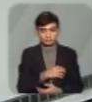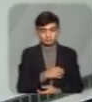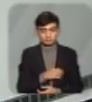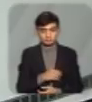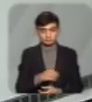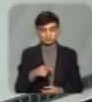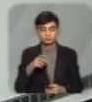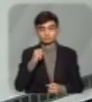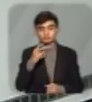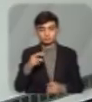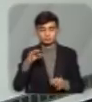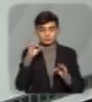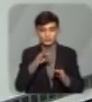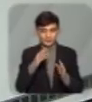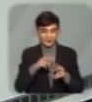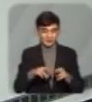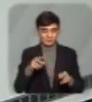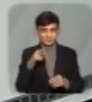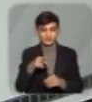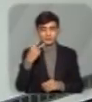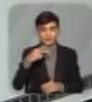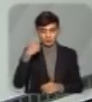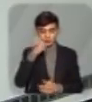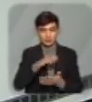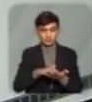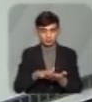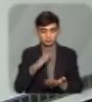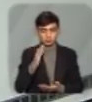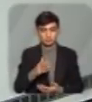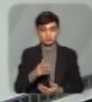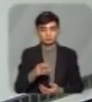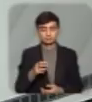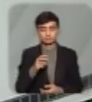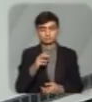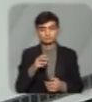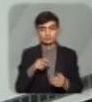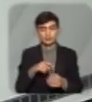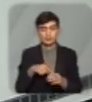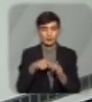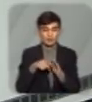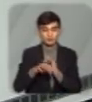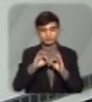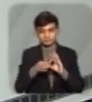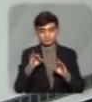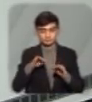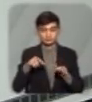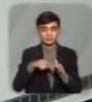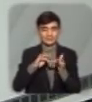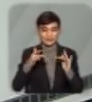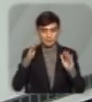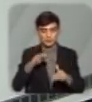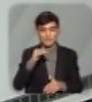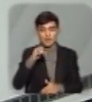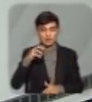Осындай акциялар 2020 жылда жалғасын міндетті түрде табатын болады. Толығырақ әлеуметтік желіде Фортебанк